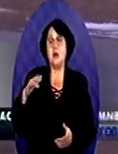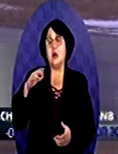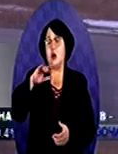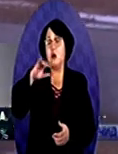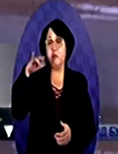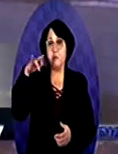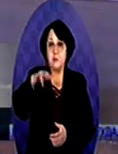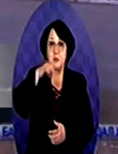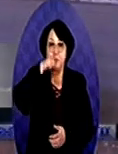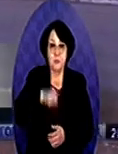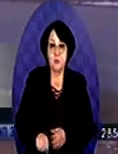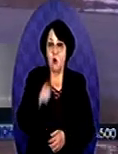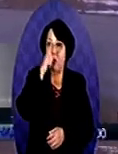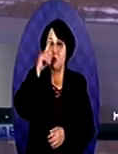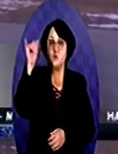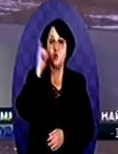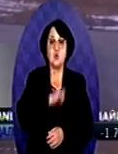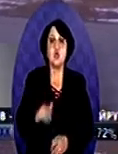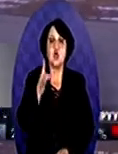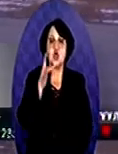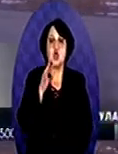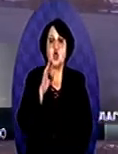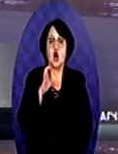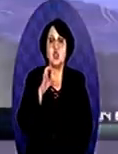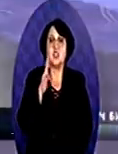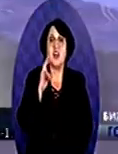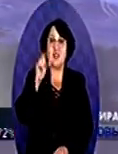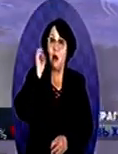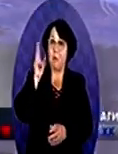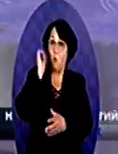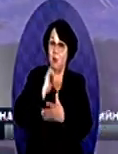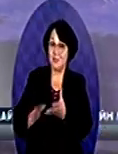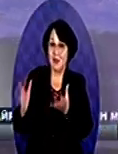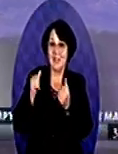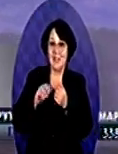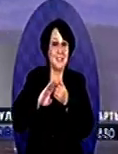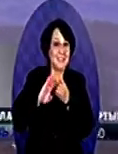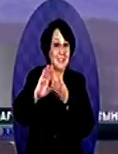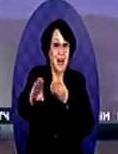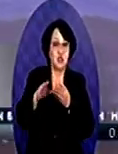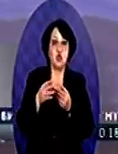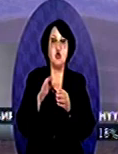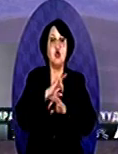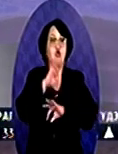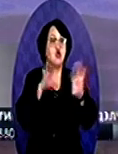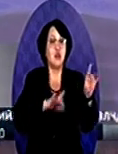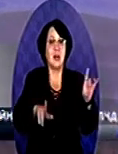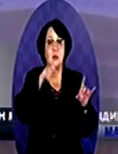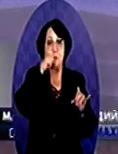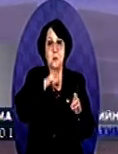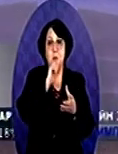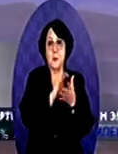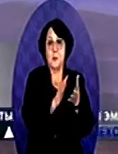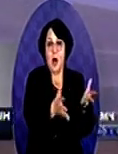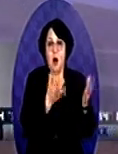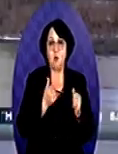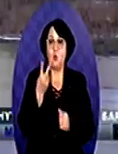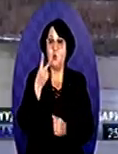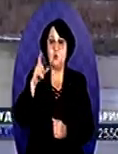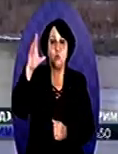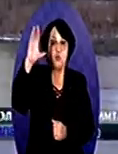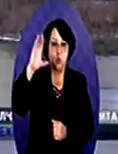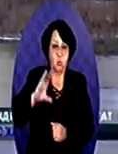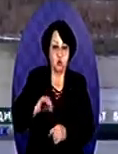зөвхөн Орос холбооны улсын Роснефт компаниас авдаг, цаашид олон их үйлсвэрээс шатхуун авдаг байх. Үнийг нь бууруулах чиглэлээр